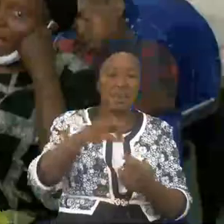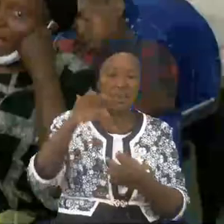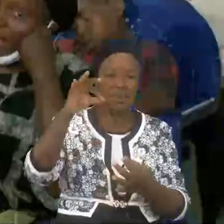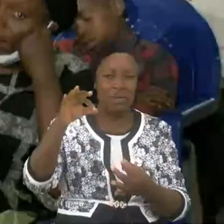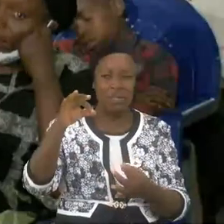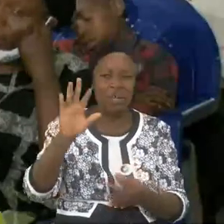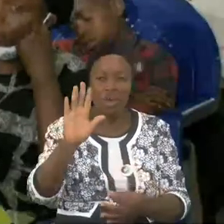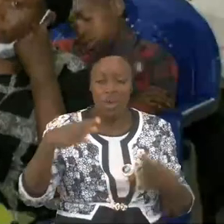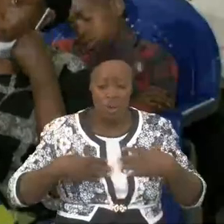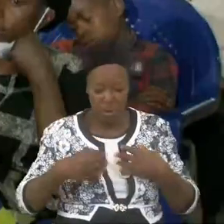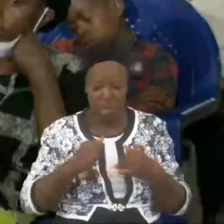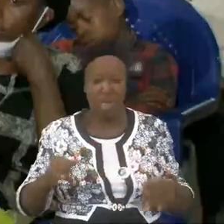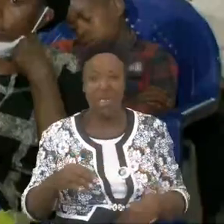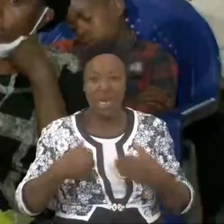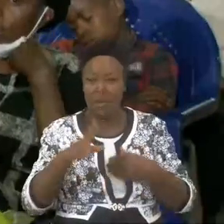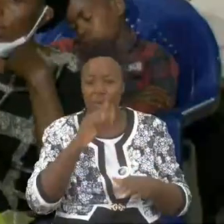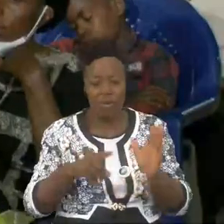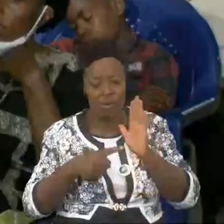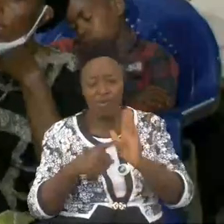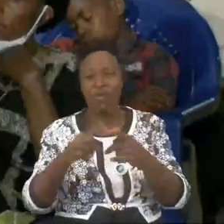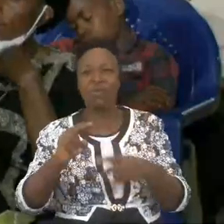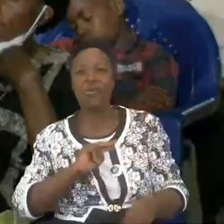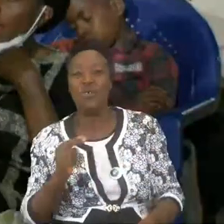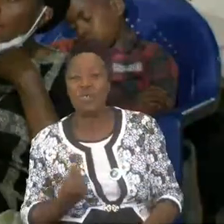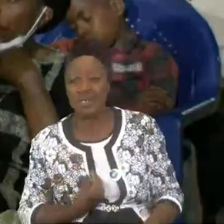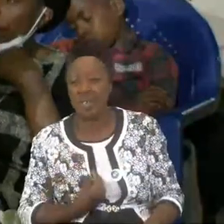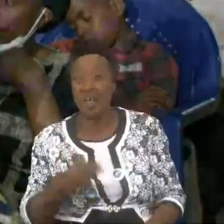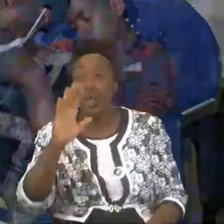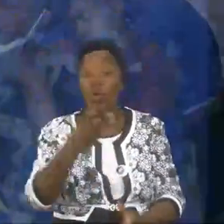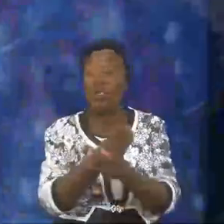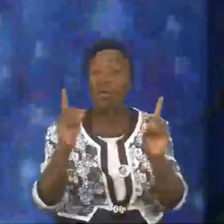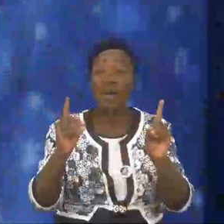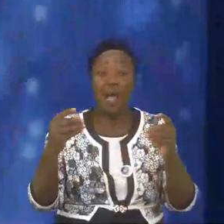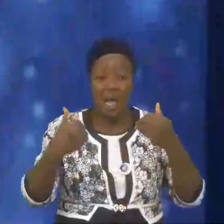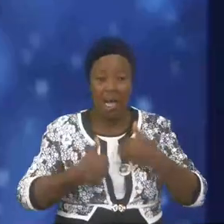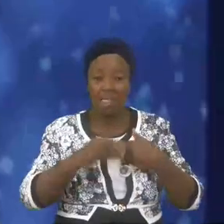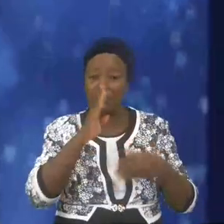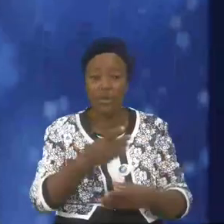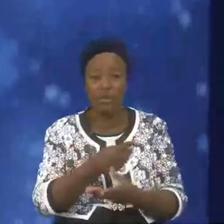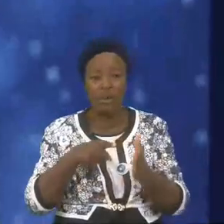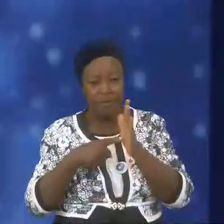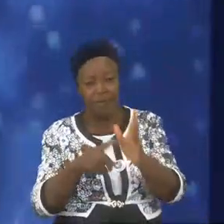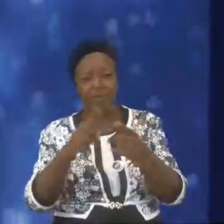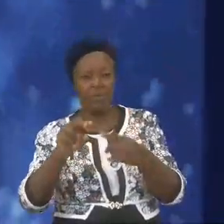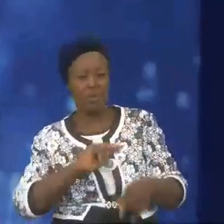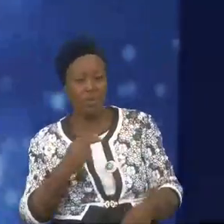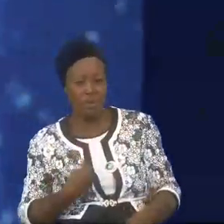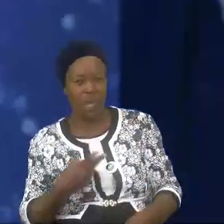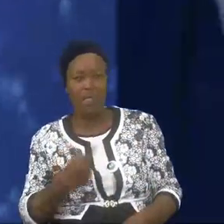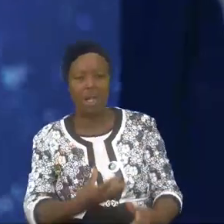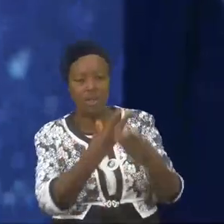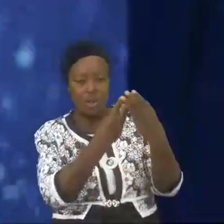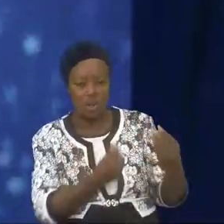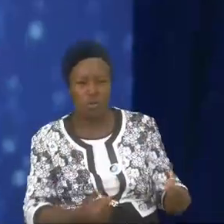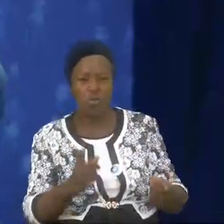Ta guérison nous a été révélée. Ta délivrance nous a été révélée. La